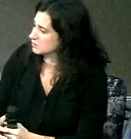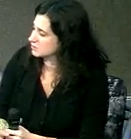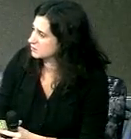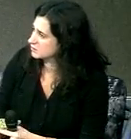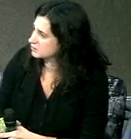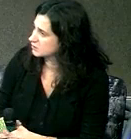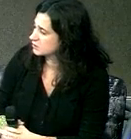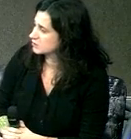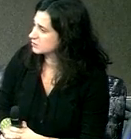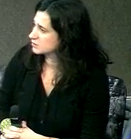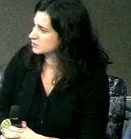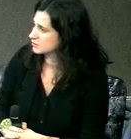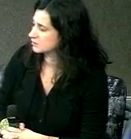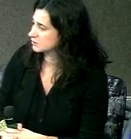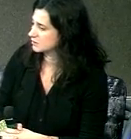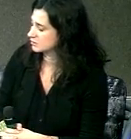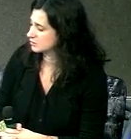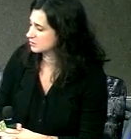Localement, il y a